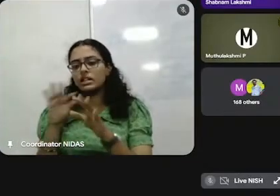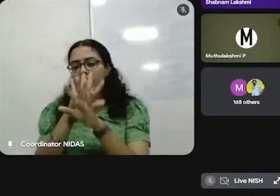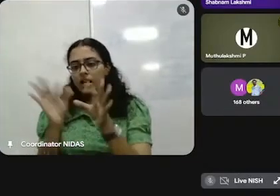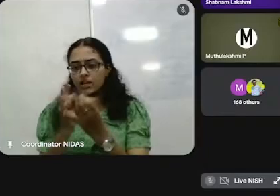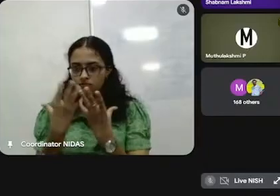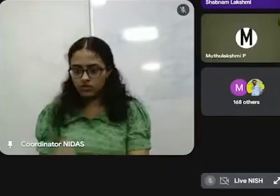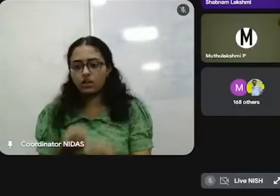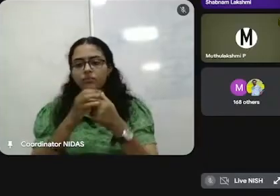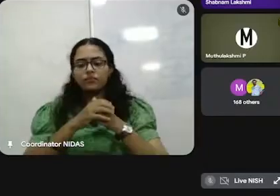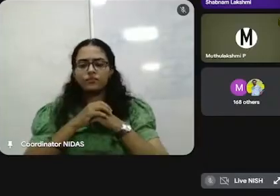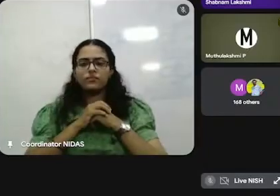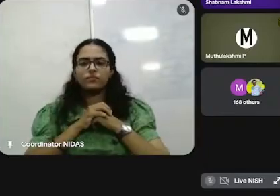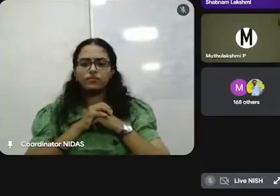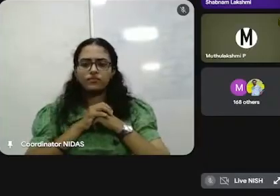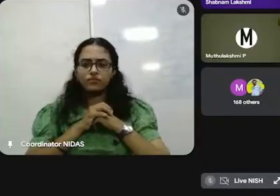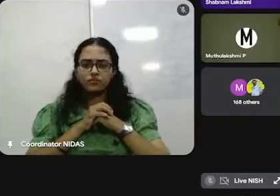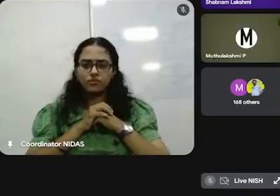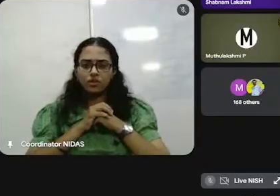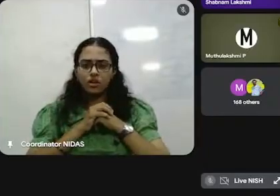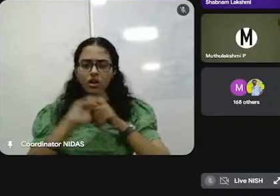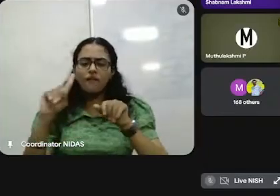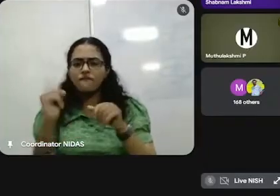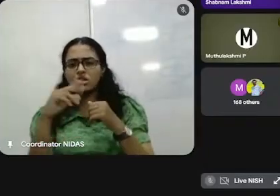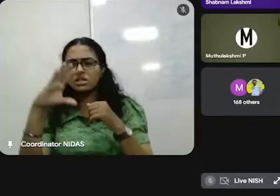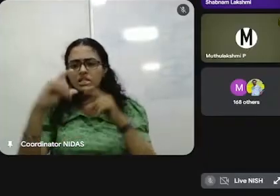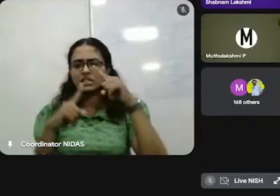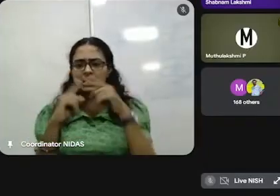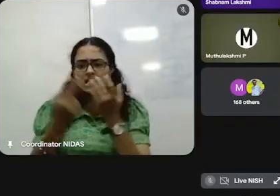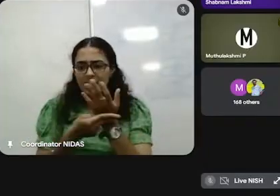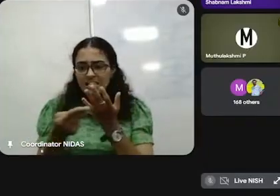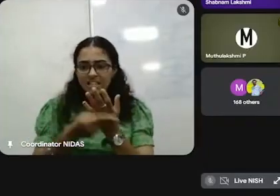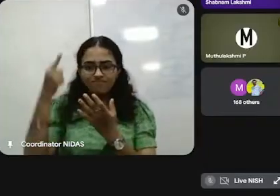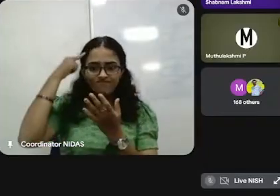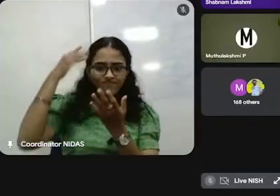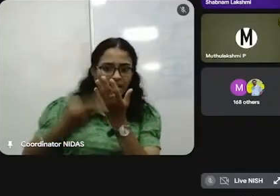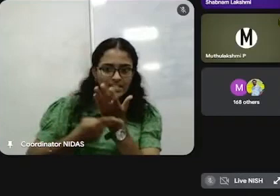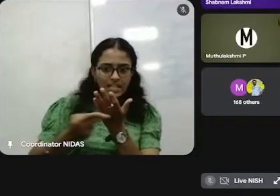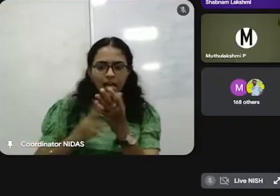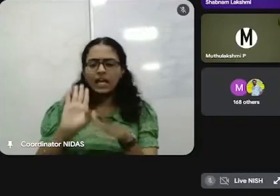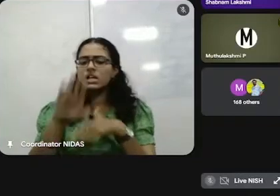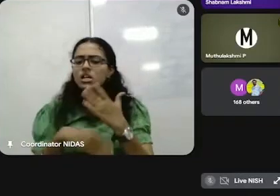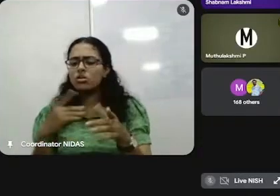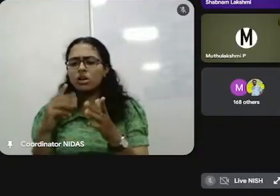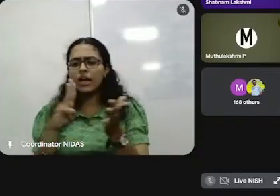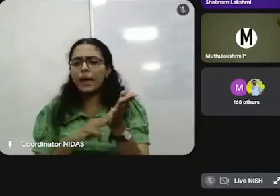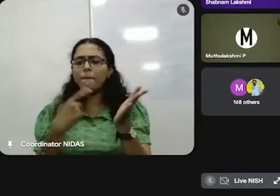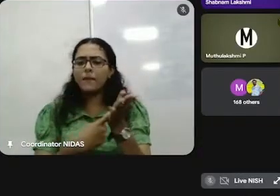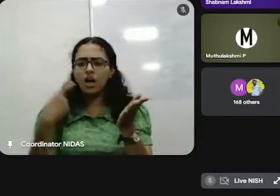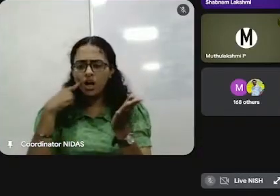സാധ്യതയുണ്ട്. ആദ്യം നമ്മൾ CT സ്കാൻ എടുത്തു കഴിഞ്ഞപ്പം CT സ്കാനിൽ ഒരു കുഴപ്പവും കണ്ടില്ല. അത് കഴിഞ്ഞ് MRI എടുത്തു